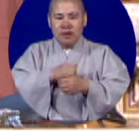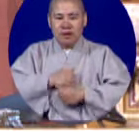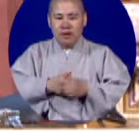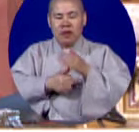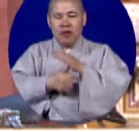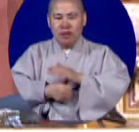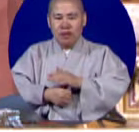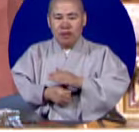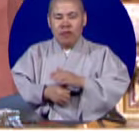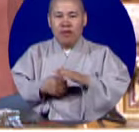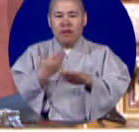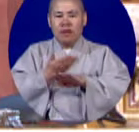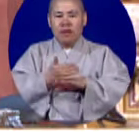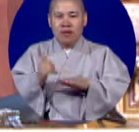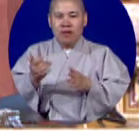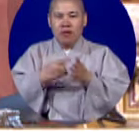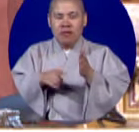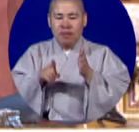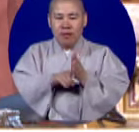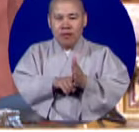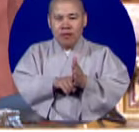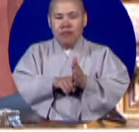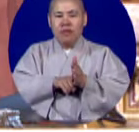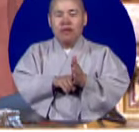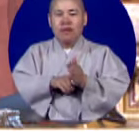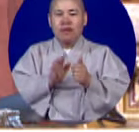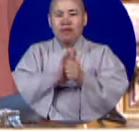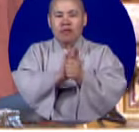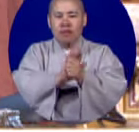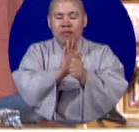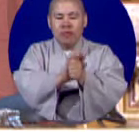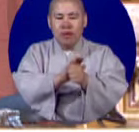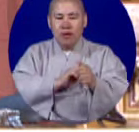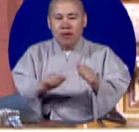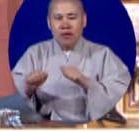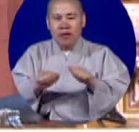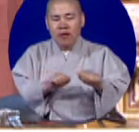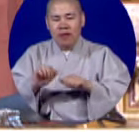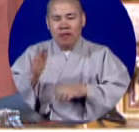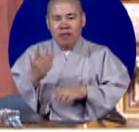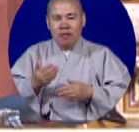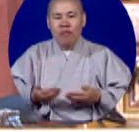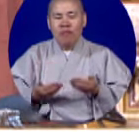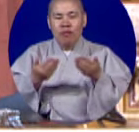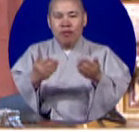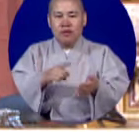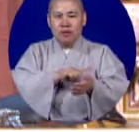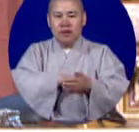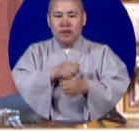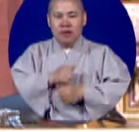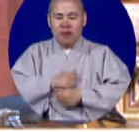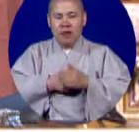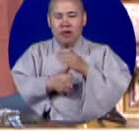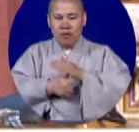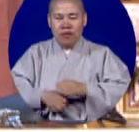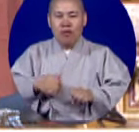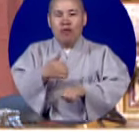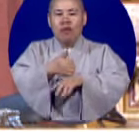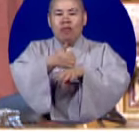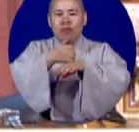전부 이타행이에요. 다른 일을 돕는 거거든요. 보시, 지계, 인욕은. 그게